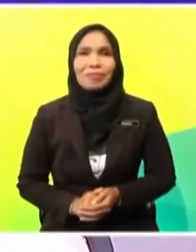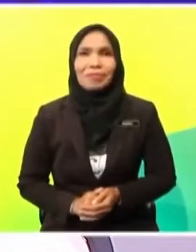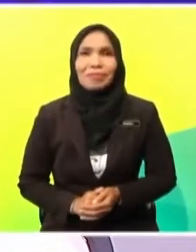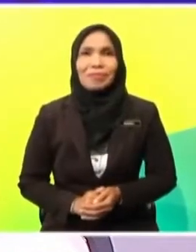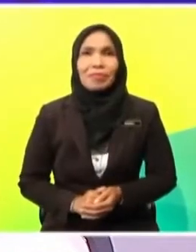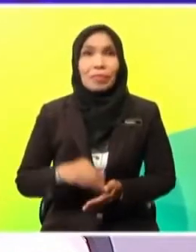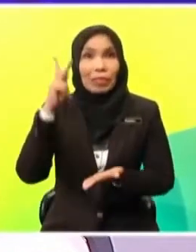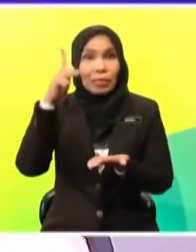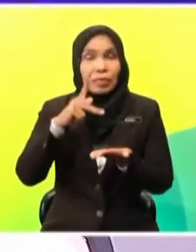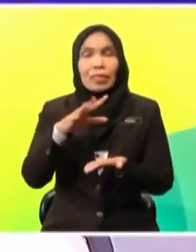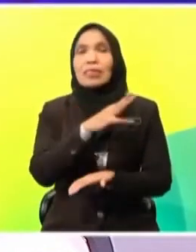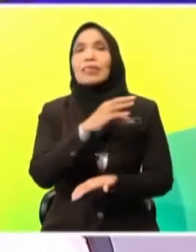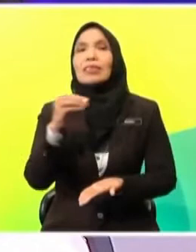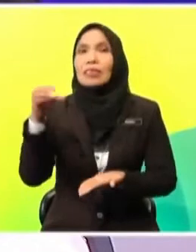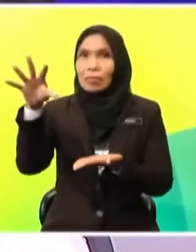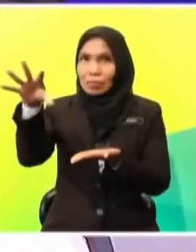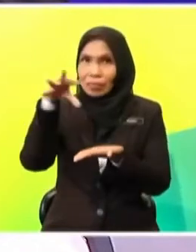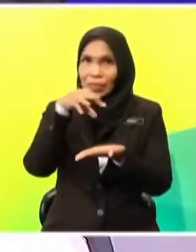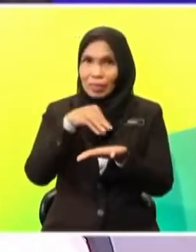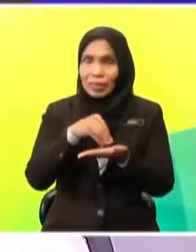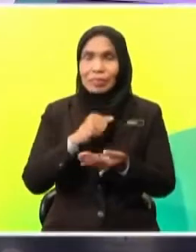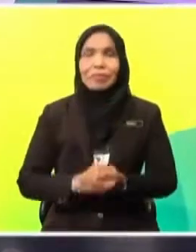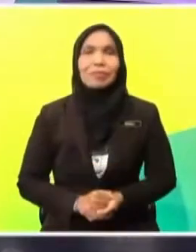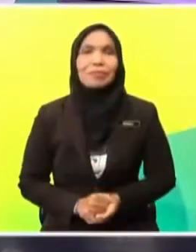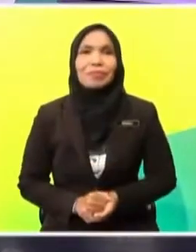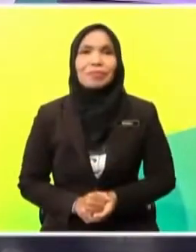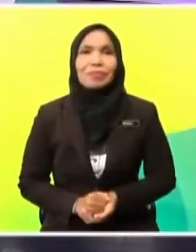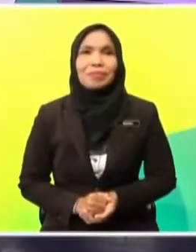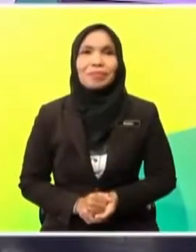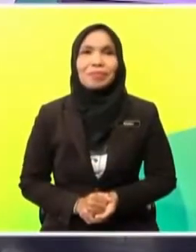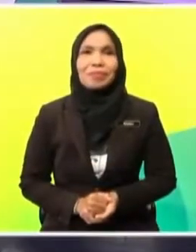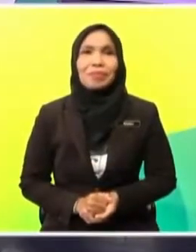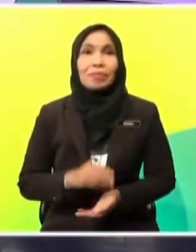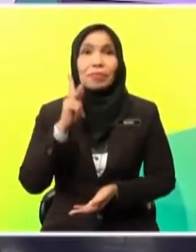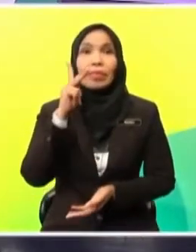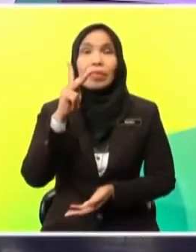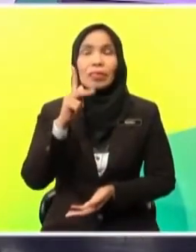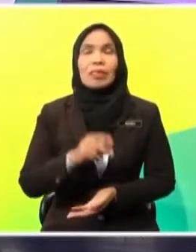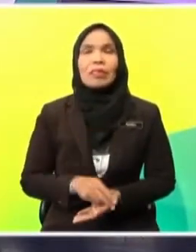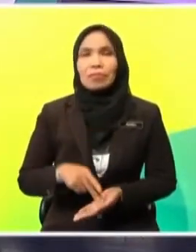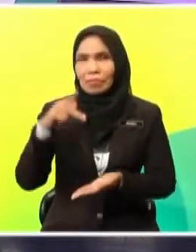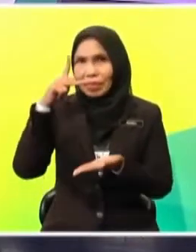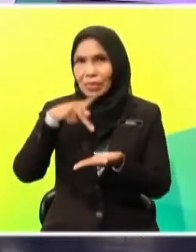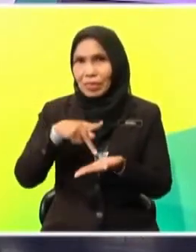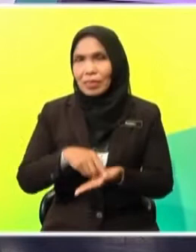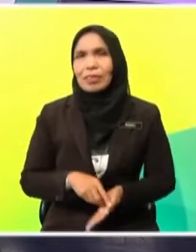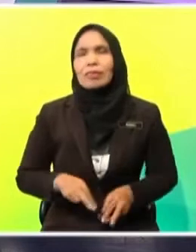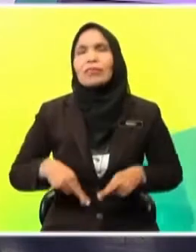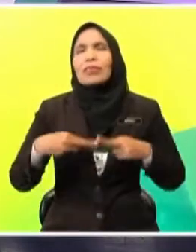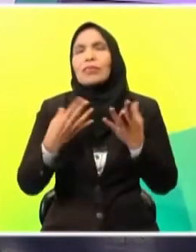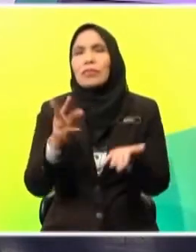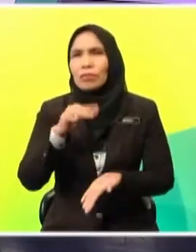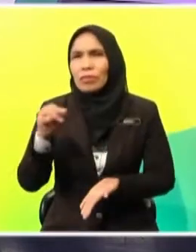suku kate tertutup Kayu pada hari ini itu dia kayu yups cair ramai murid-murid di rumah ketika ini